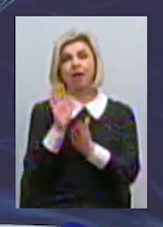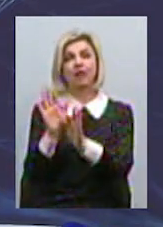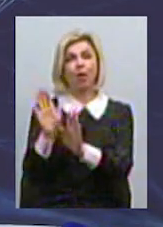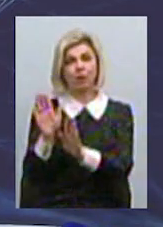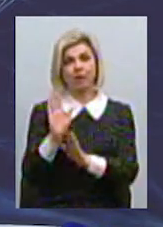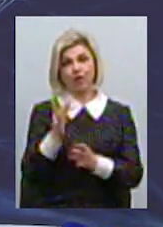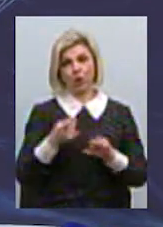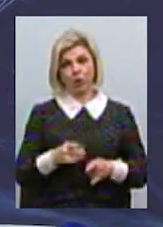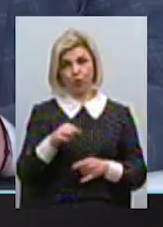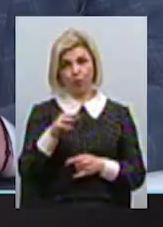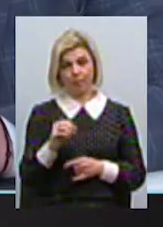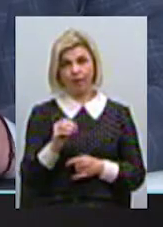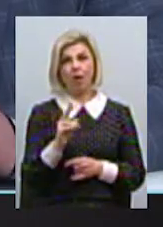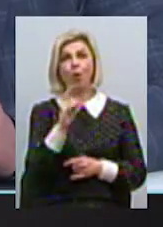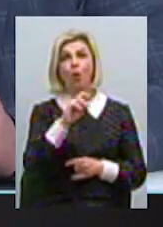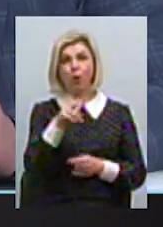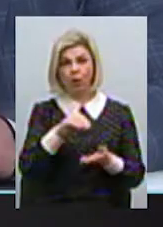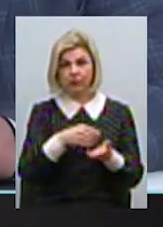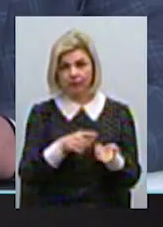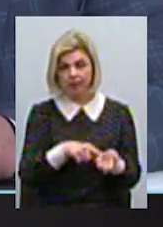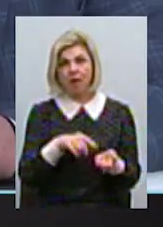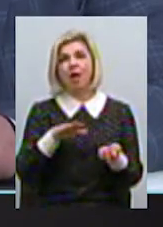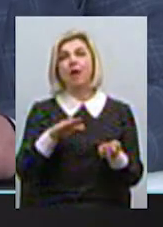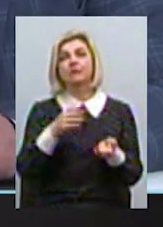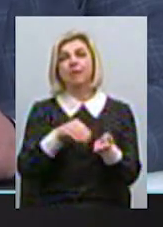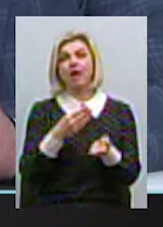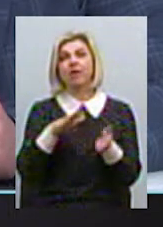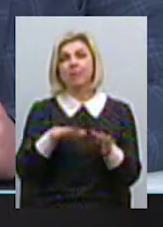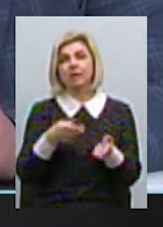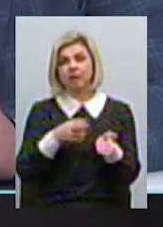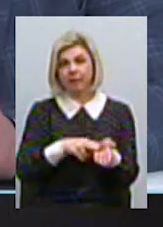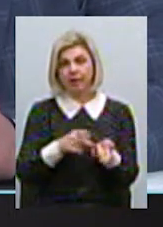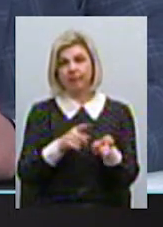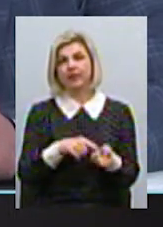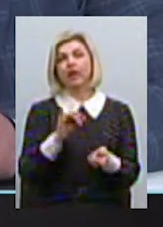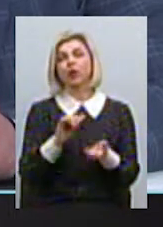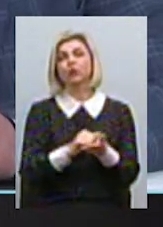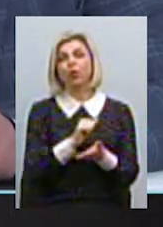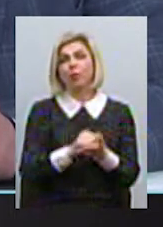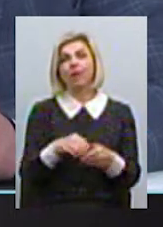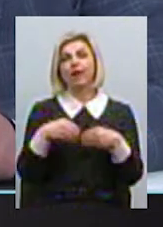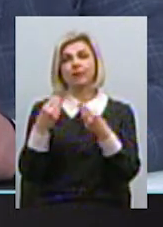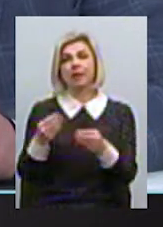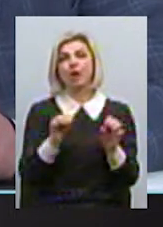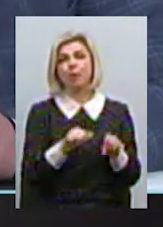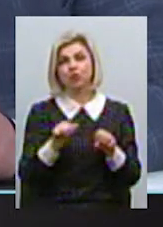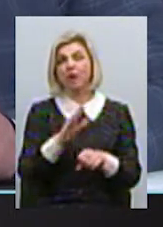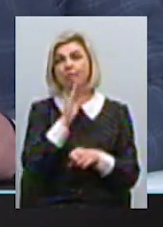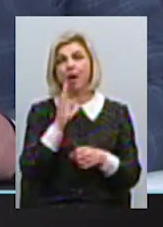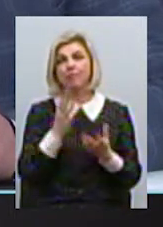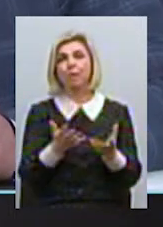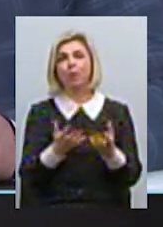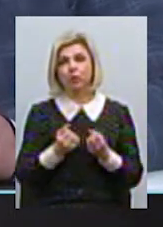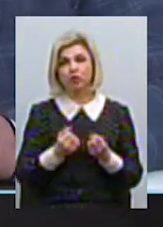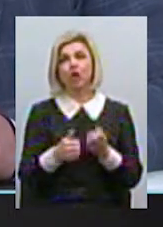будинку. Це і ідентифікаційний код, це і місце проживання, це і документи, які надають можливість матусі отримувати допомогу у